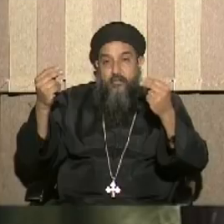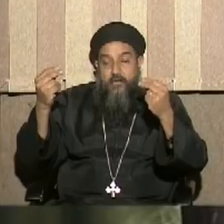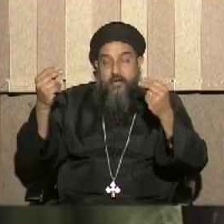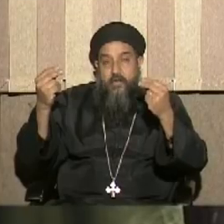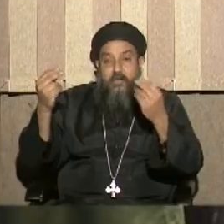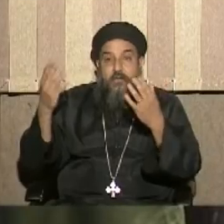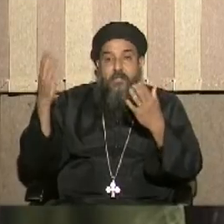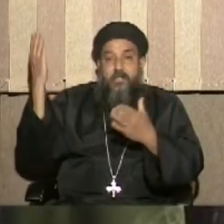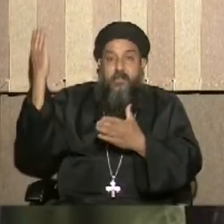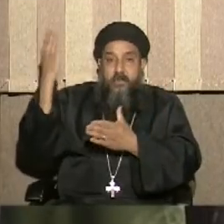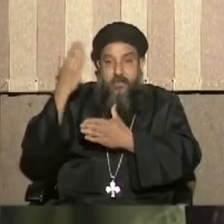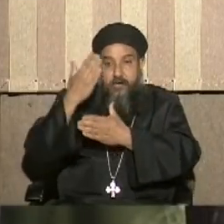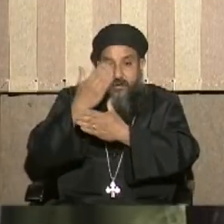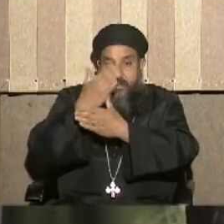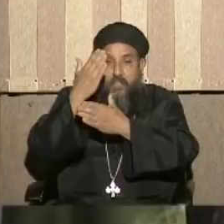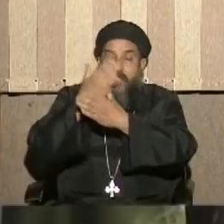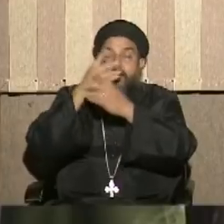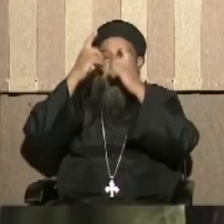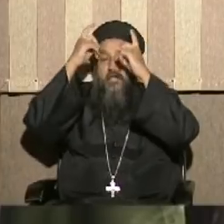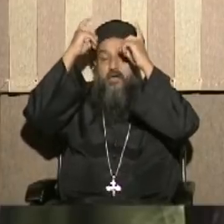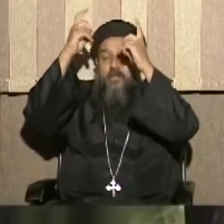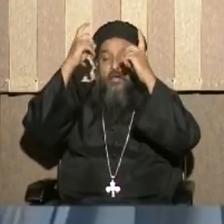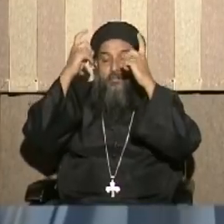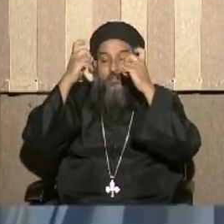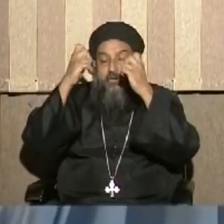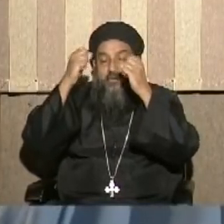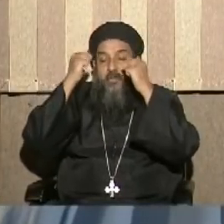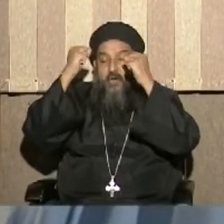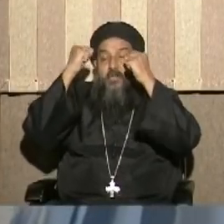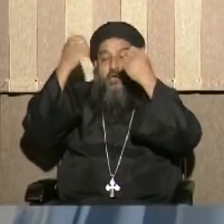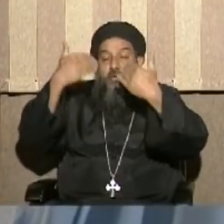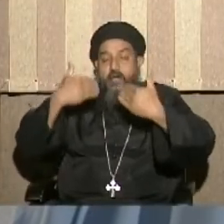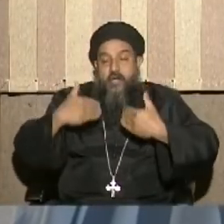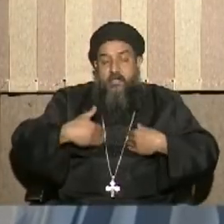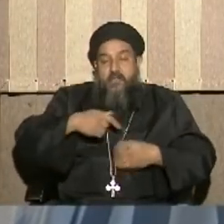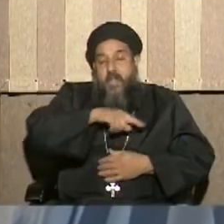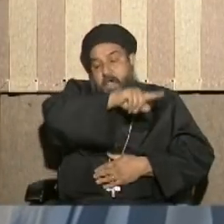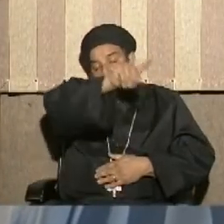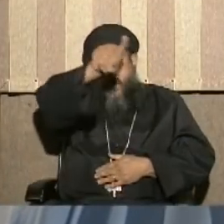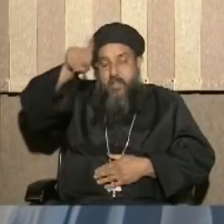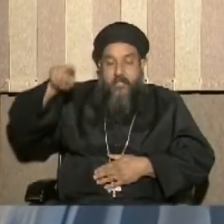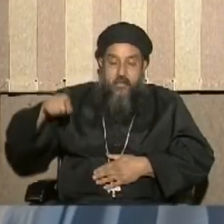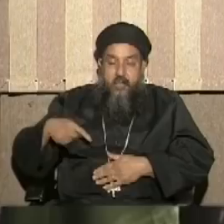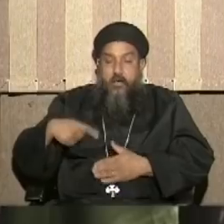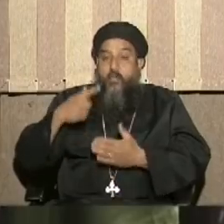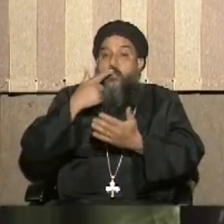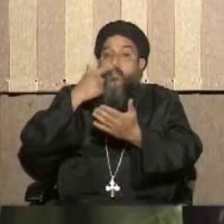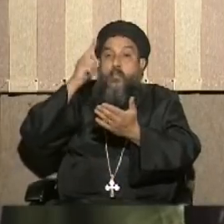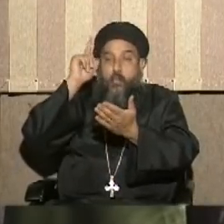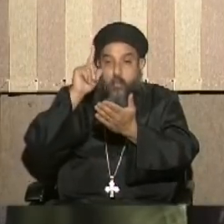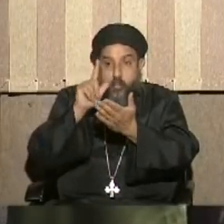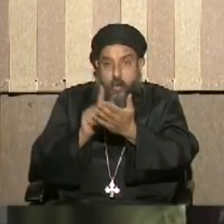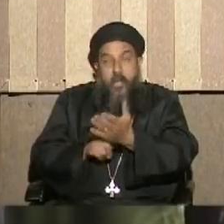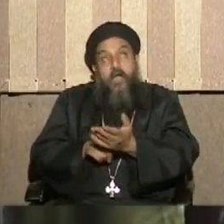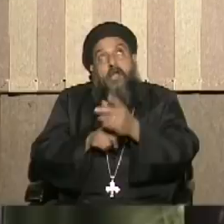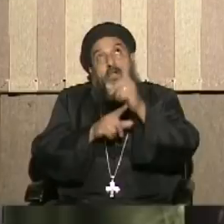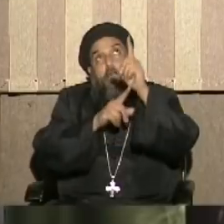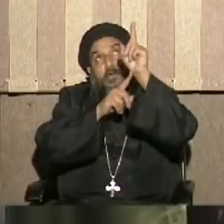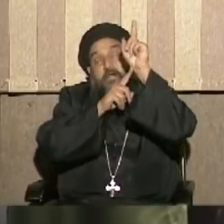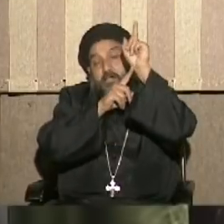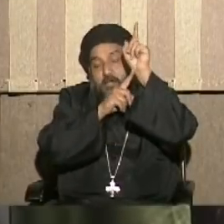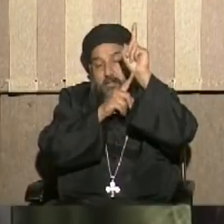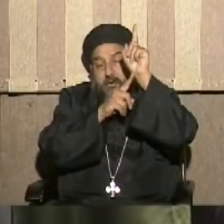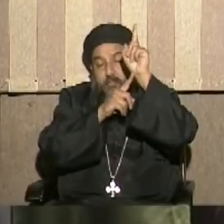الشعوب. ولتباركه كافة الشعوب. لأن رحمة الرب قد قويت علينا. لأن رحمته